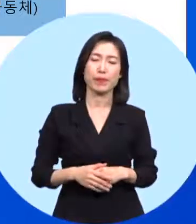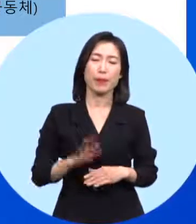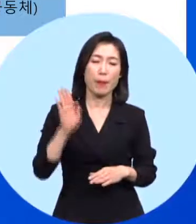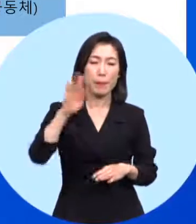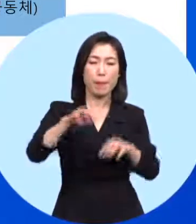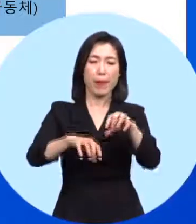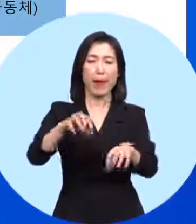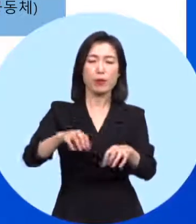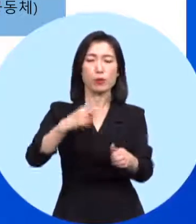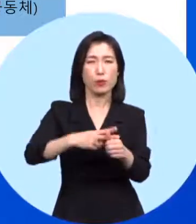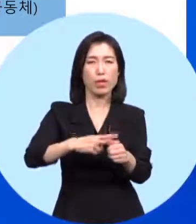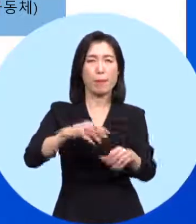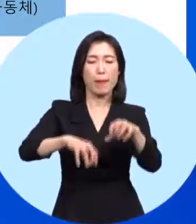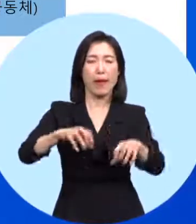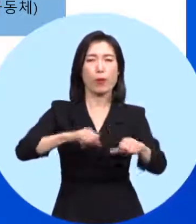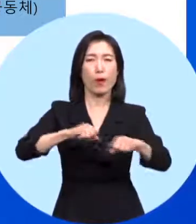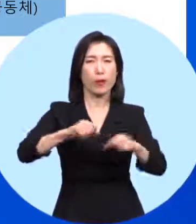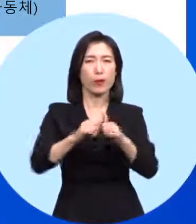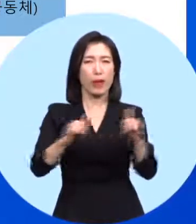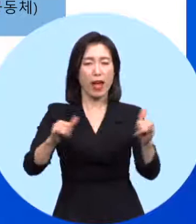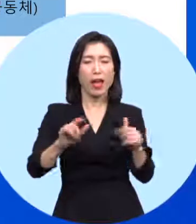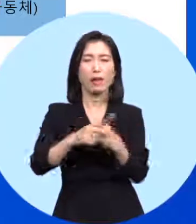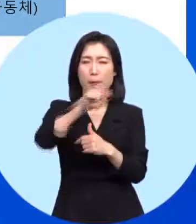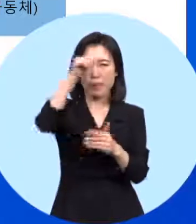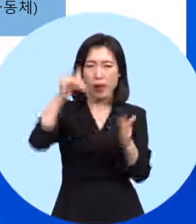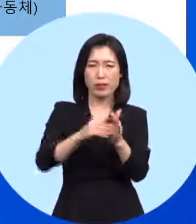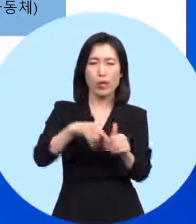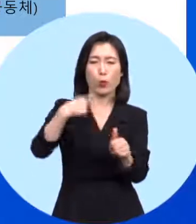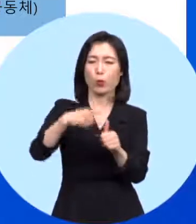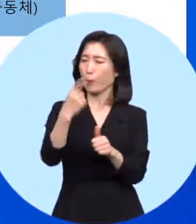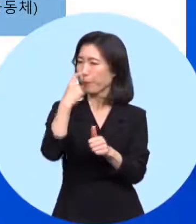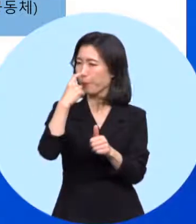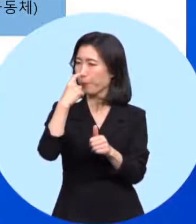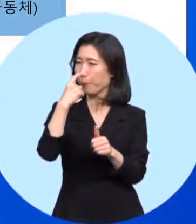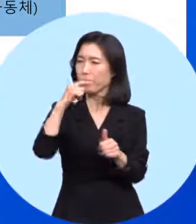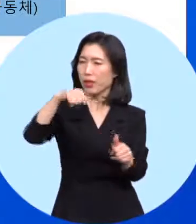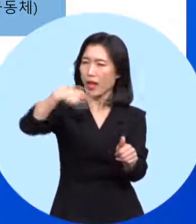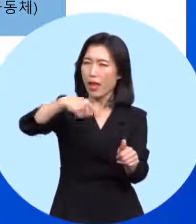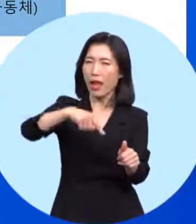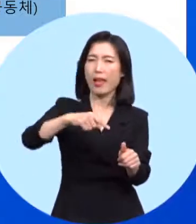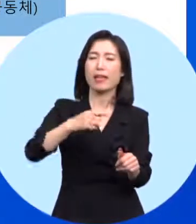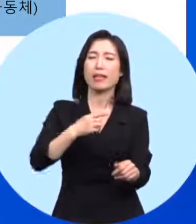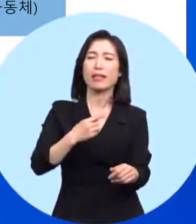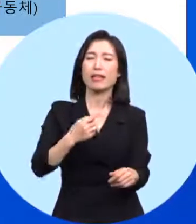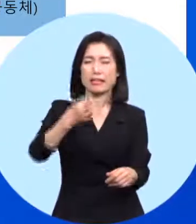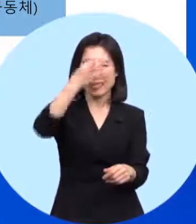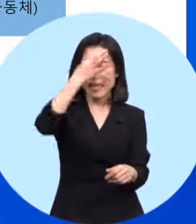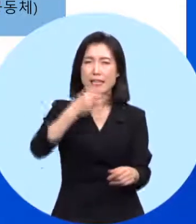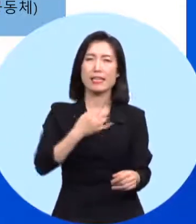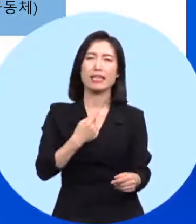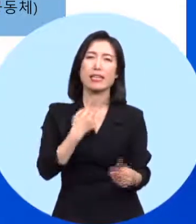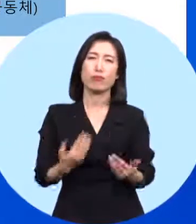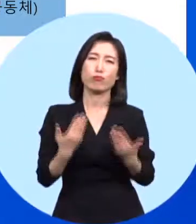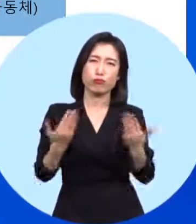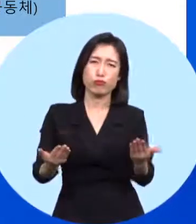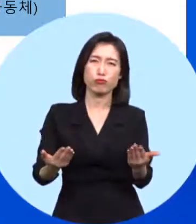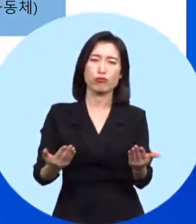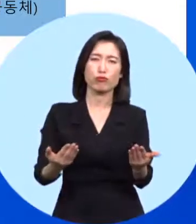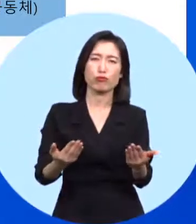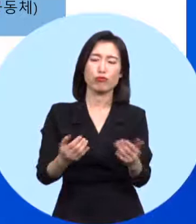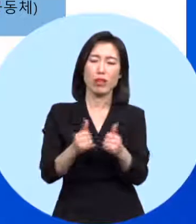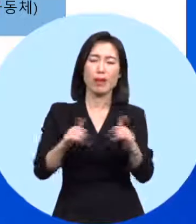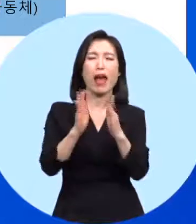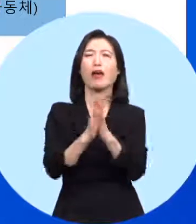또는 평생교육을 통해서 배출된 재능기부자 등은 마을 민주주의의 인적 토대라고 생각합니다. 또한